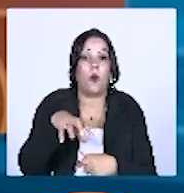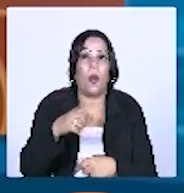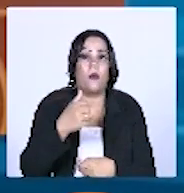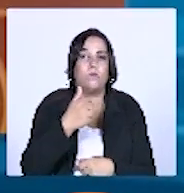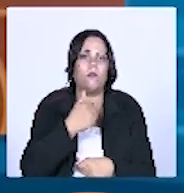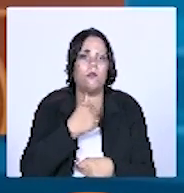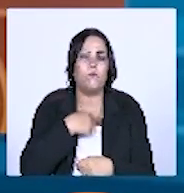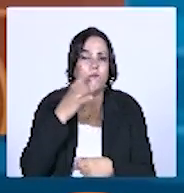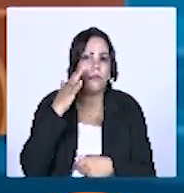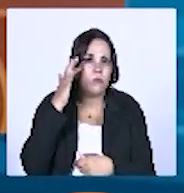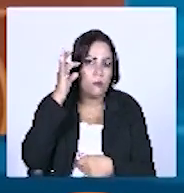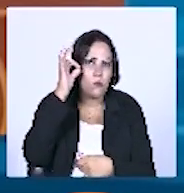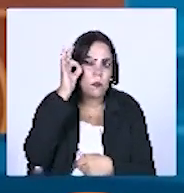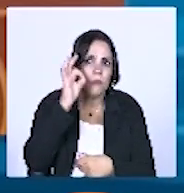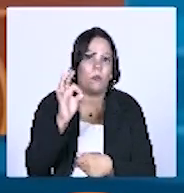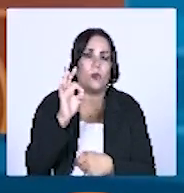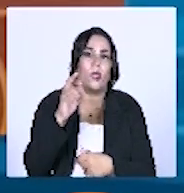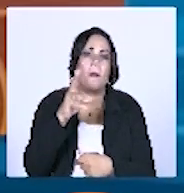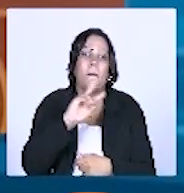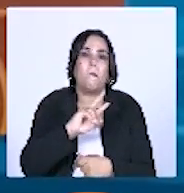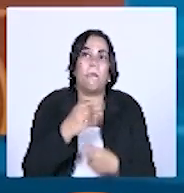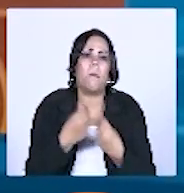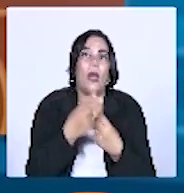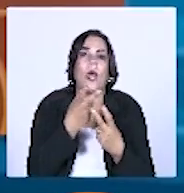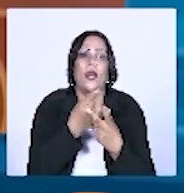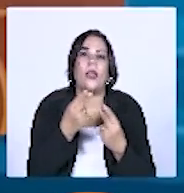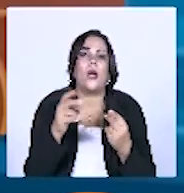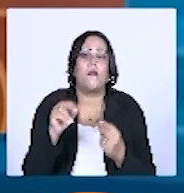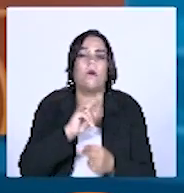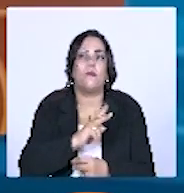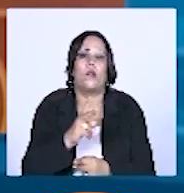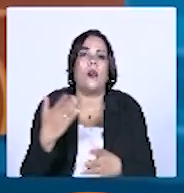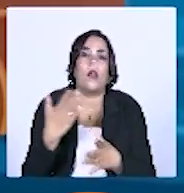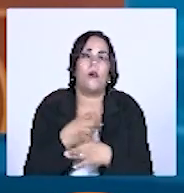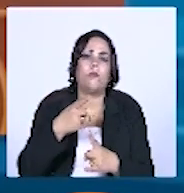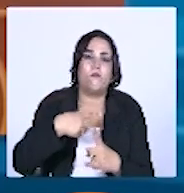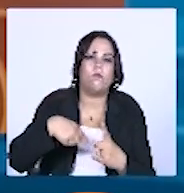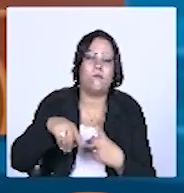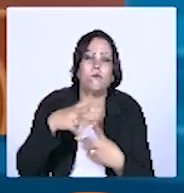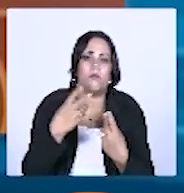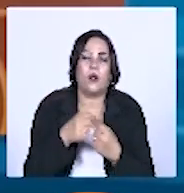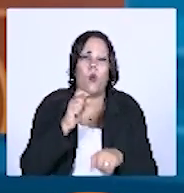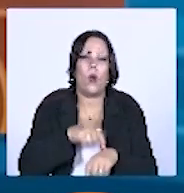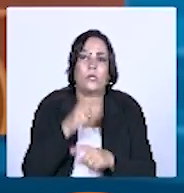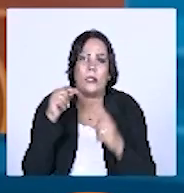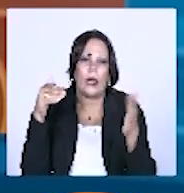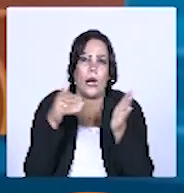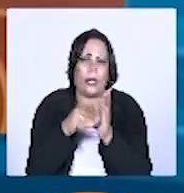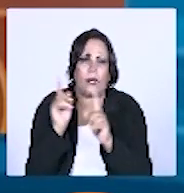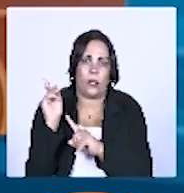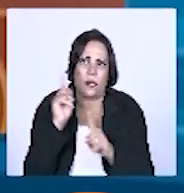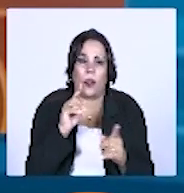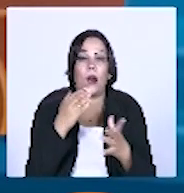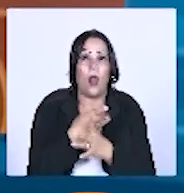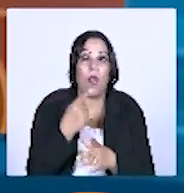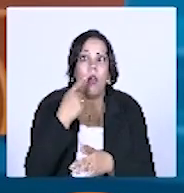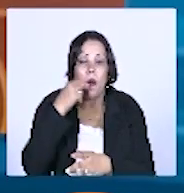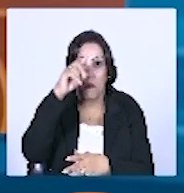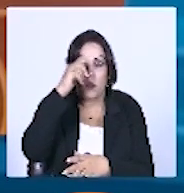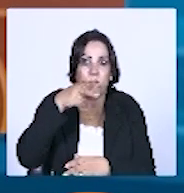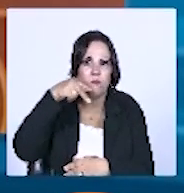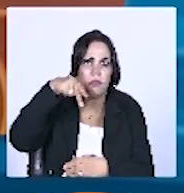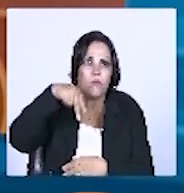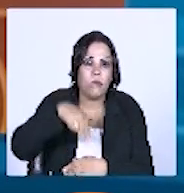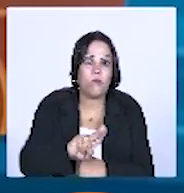برشاد وحكمه مع كثير من المتغيرات اللي احاطت بها الفتره الاخيره واللي لو كانت انزلقت الى